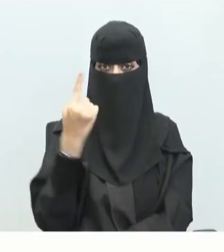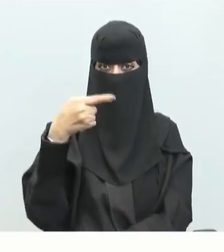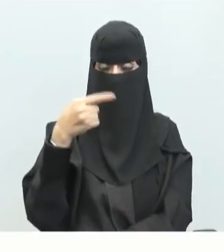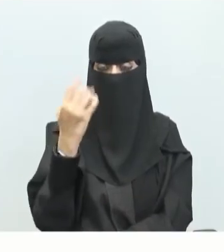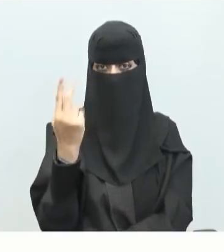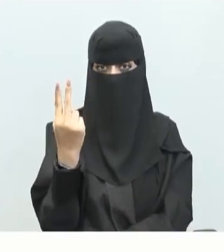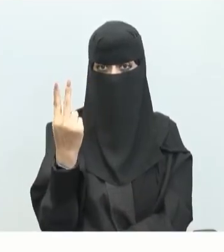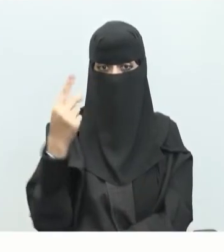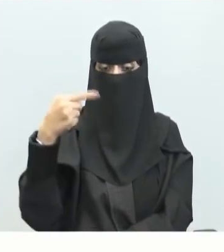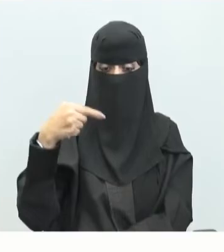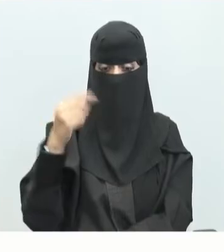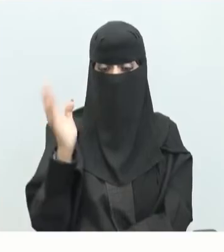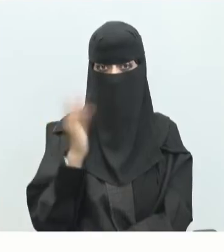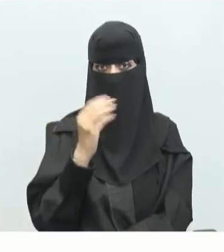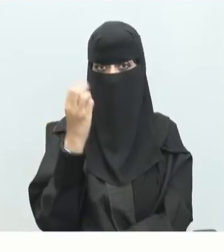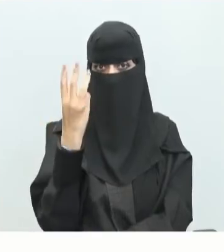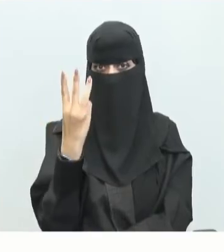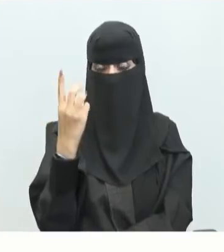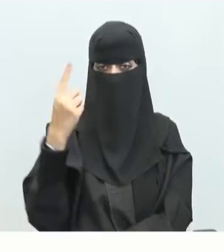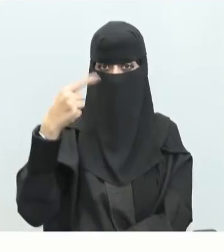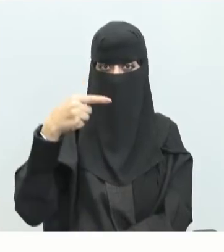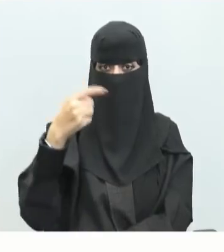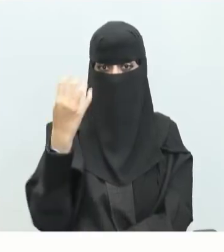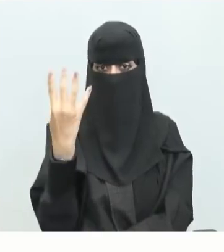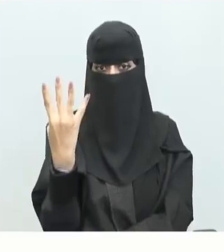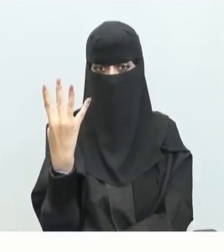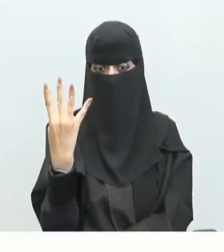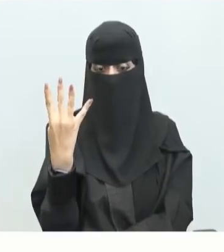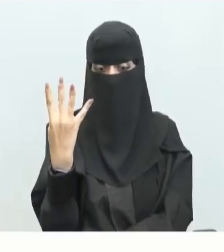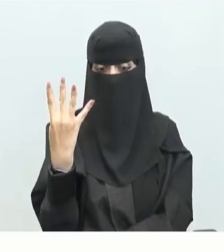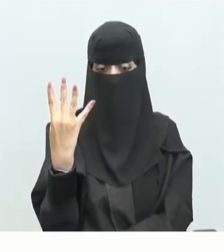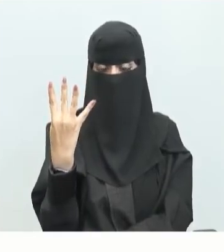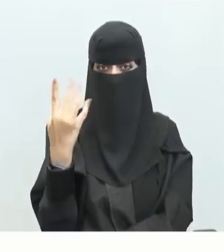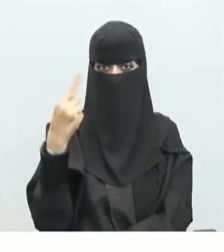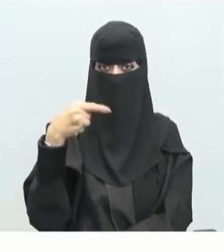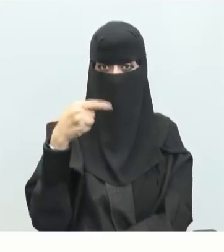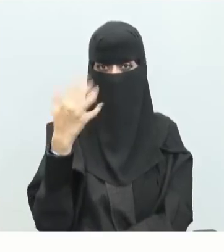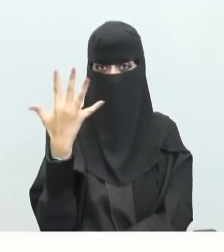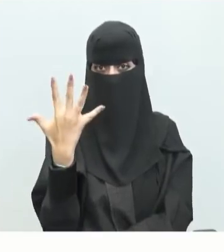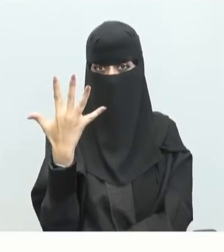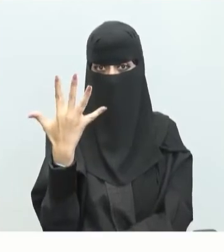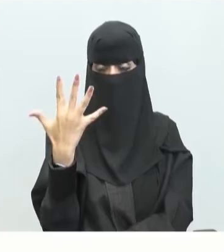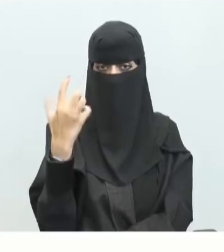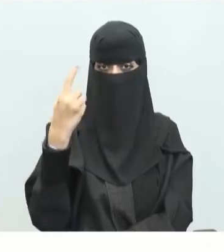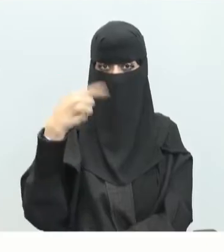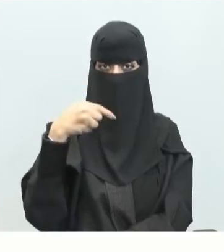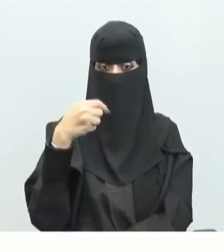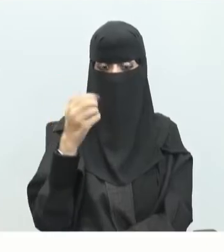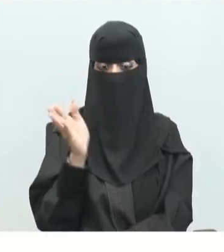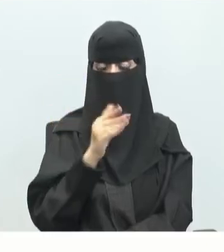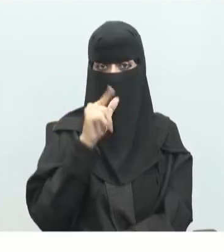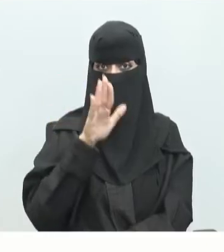احسنتم 12 13 14 15